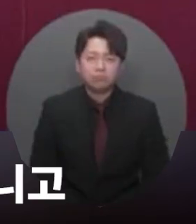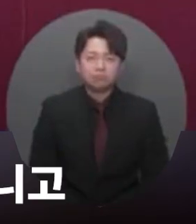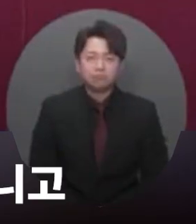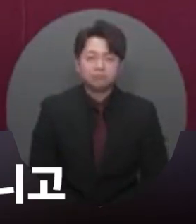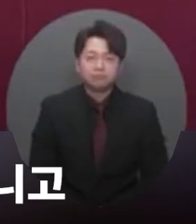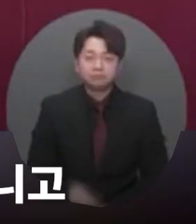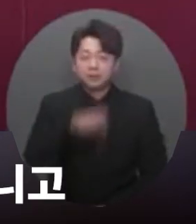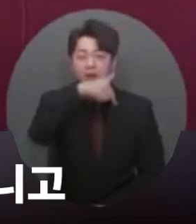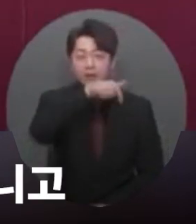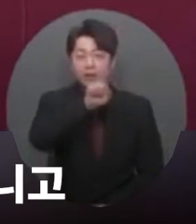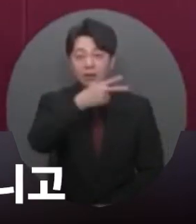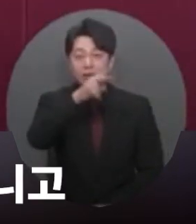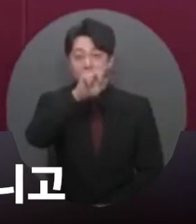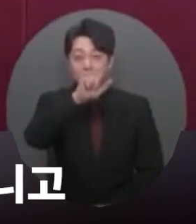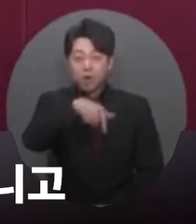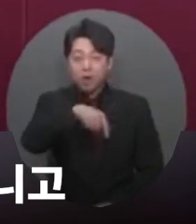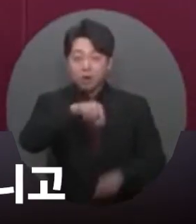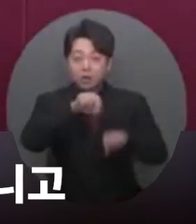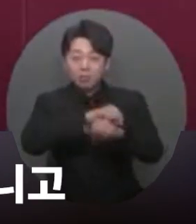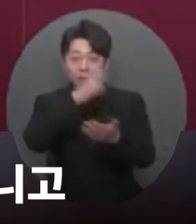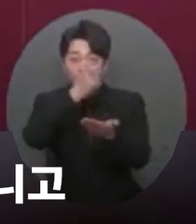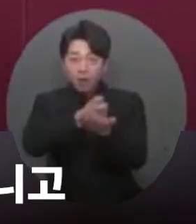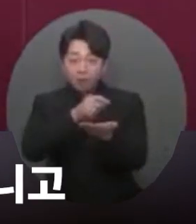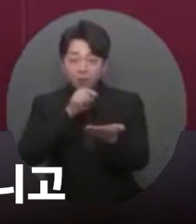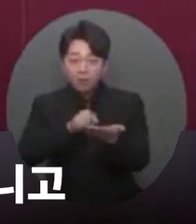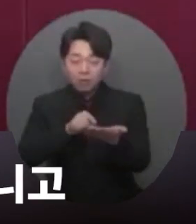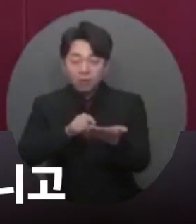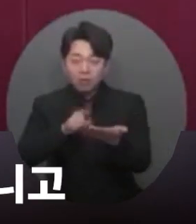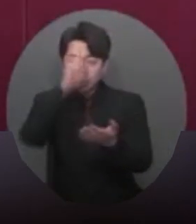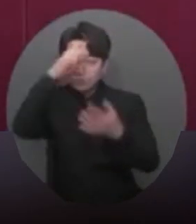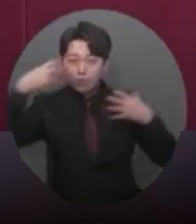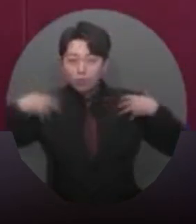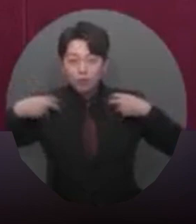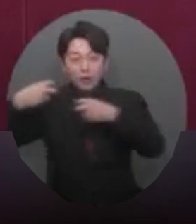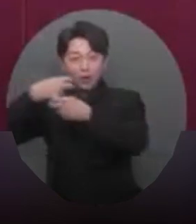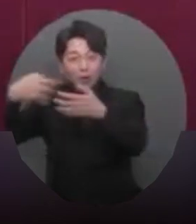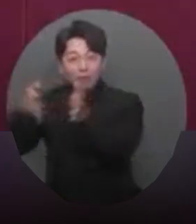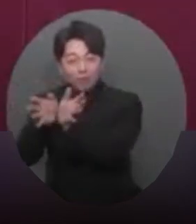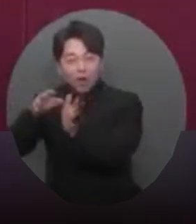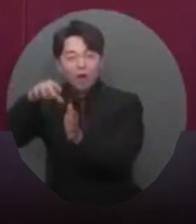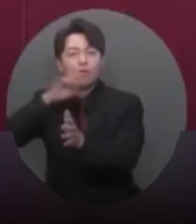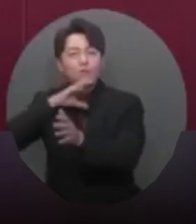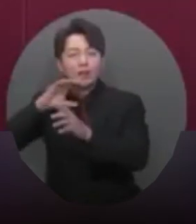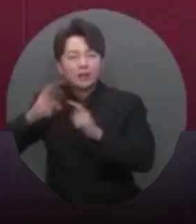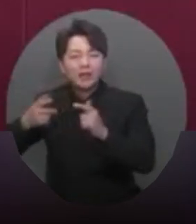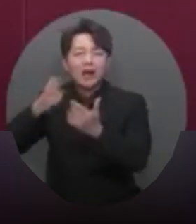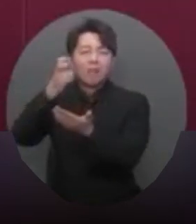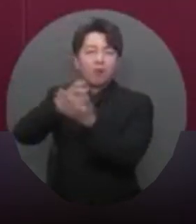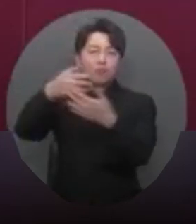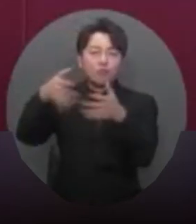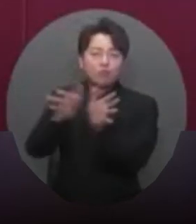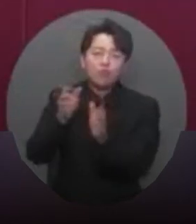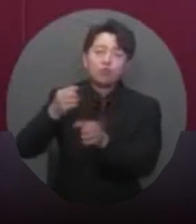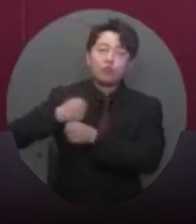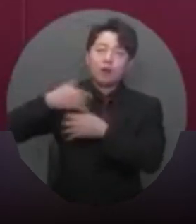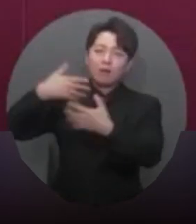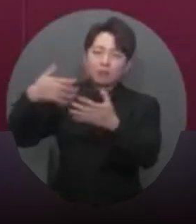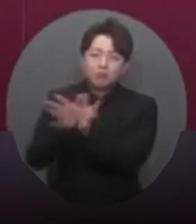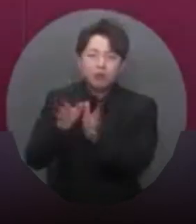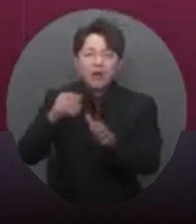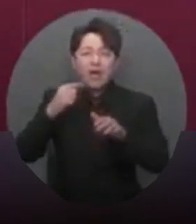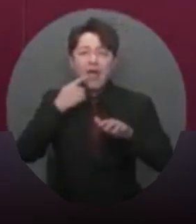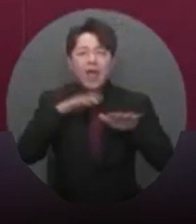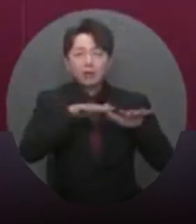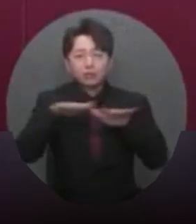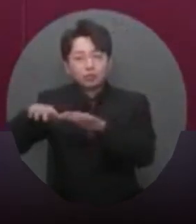가덕도 신공항 특별법 에 대해서는 국도 보면 반대한 게 아니고 기획재정부 법무부 국방부 1 경구 해서 뭐 모든